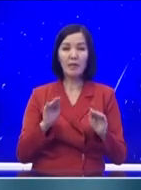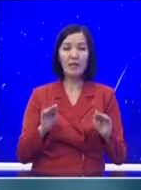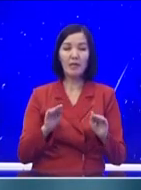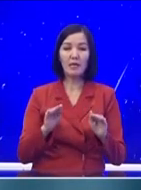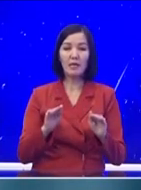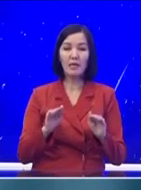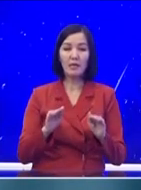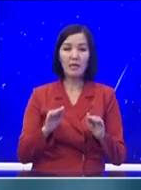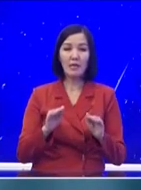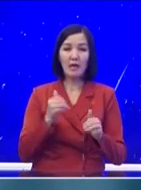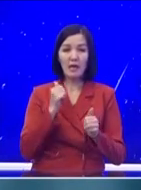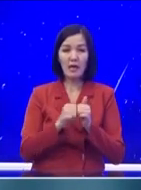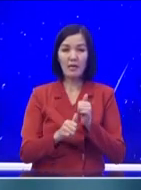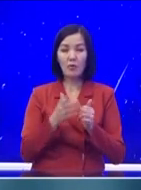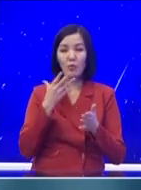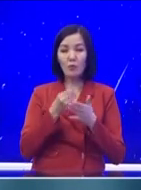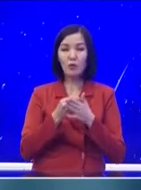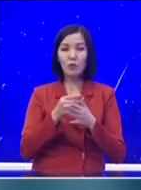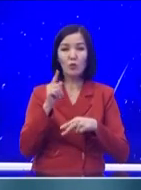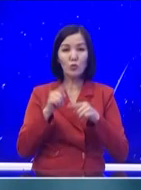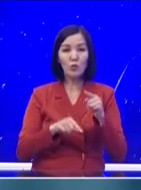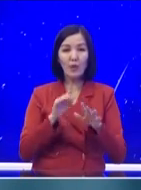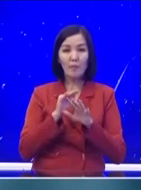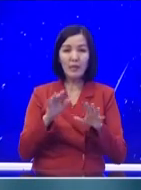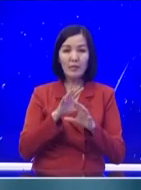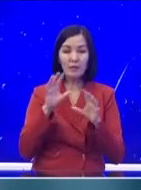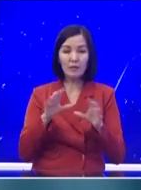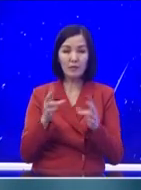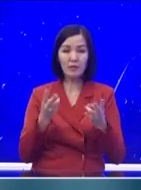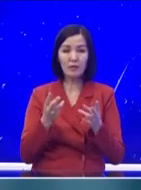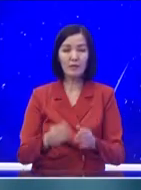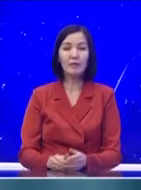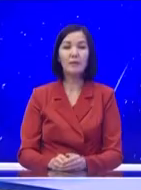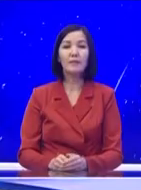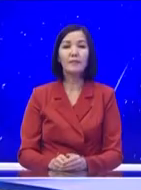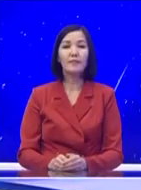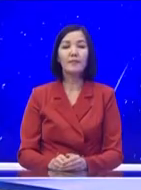көріп, әр қайсы өз баласындай. Сондықтан бұл өте зор денсаулық.